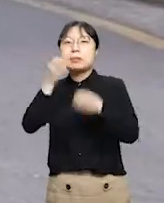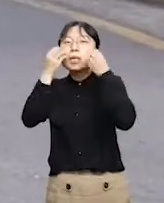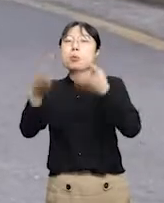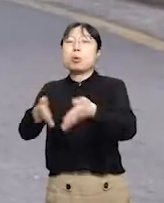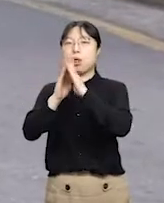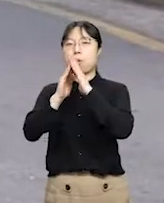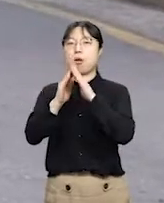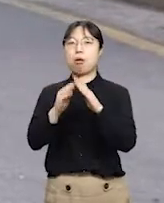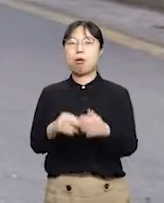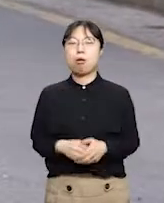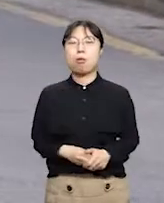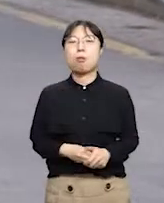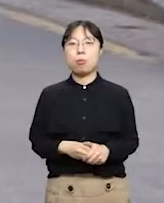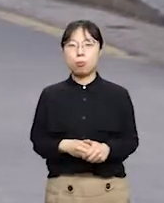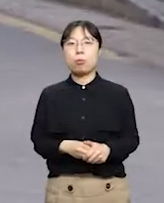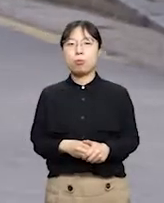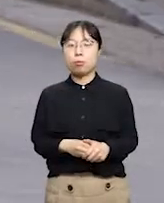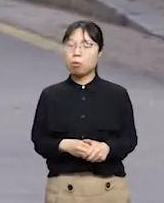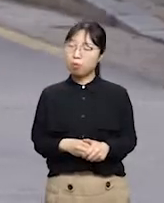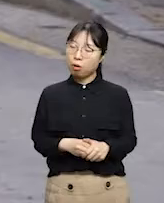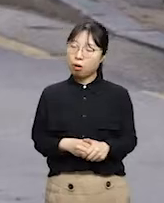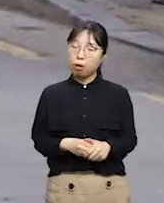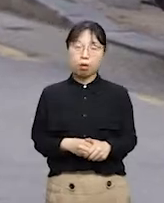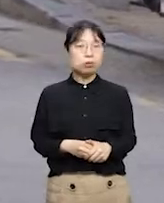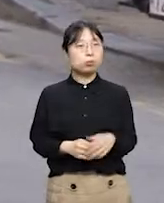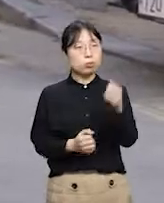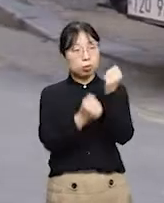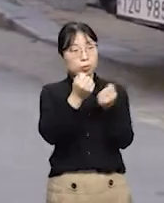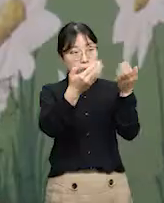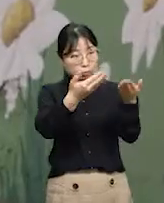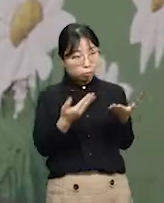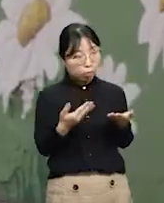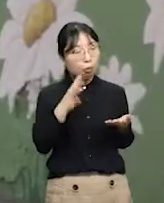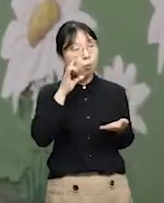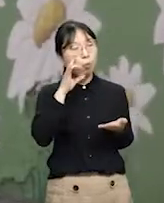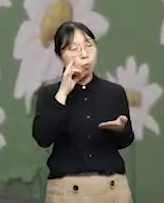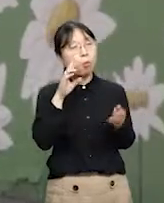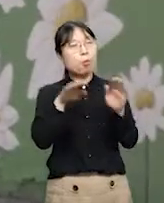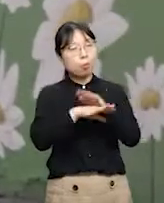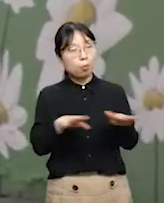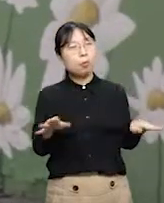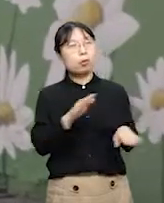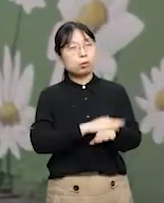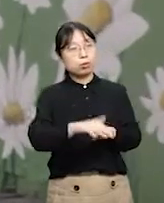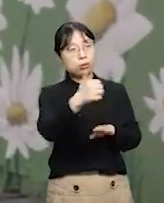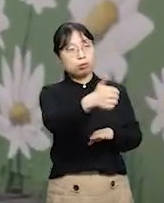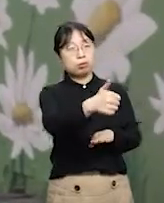소장님 말씀을 듣고 보니까 이 길이 달라 보이는데요. 네. 또 새롭게. 그렇죠. 예. 네. 이곳은